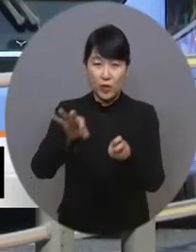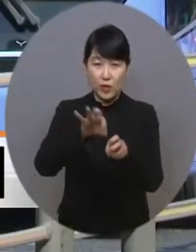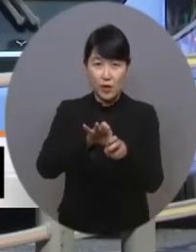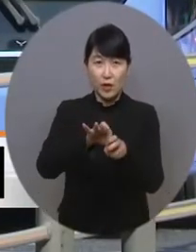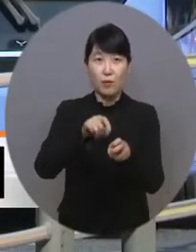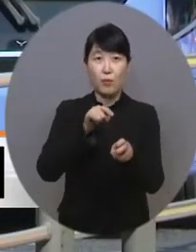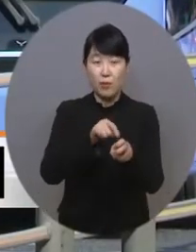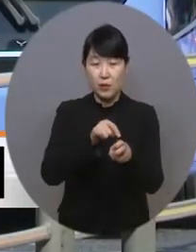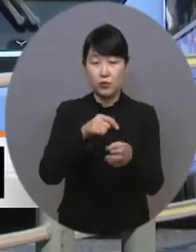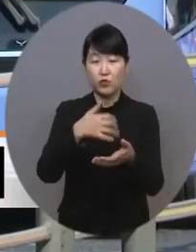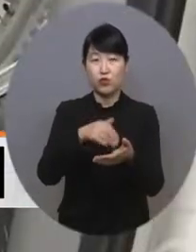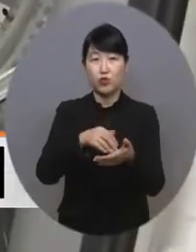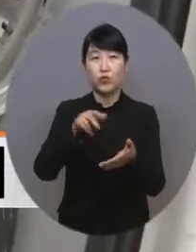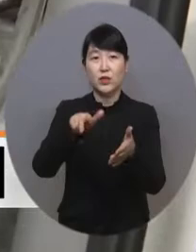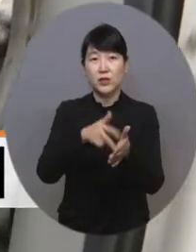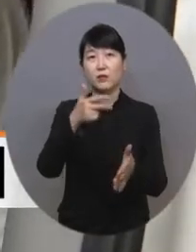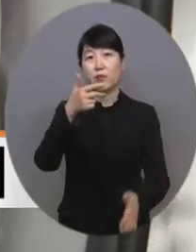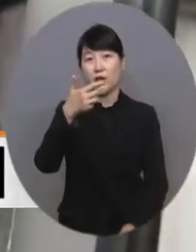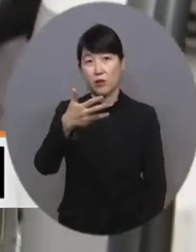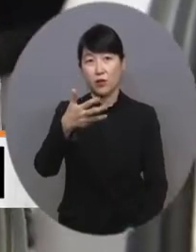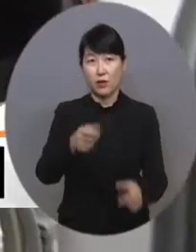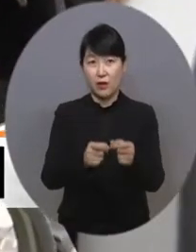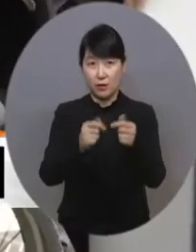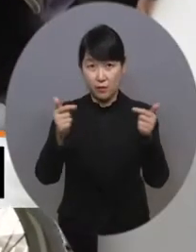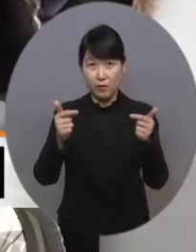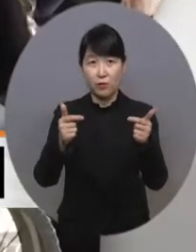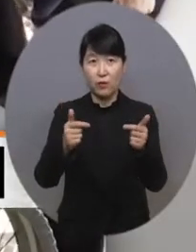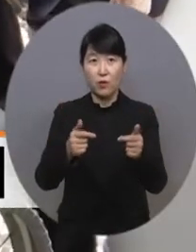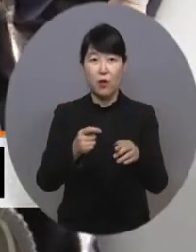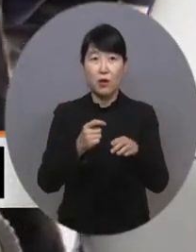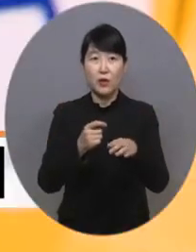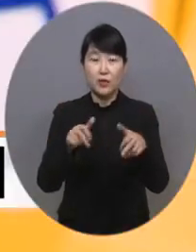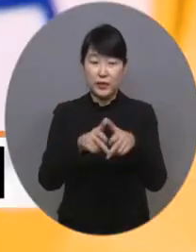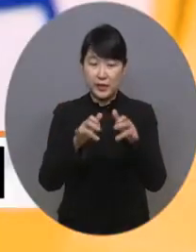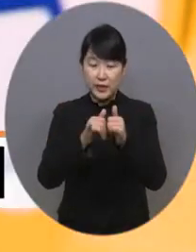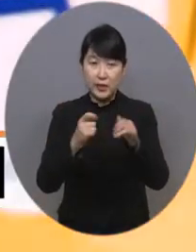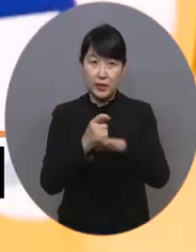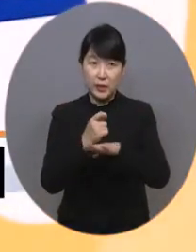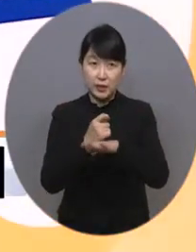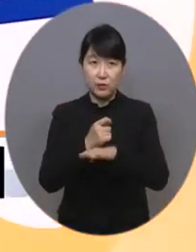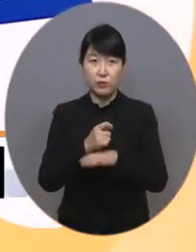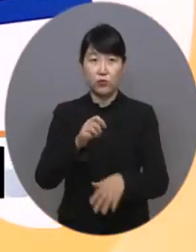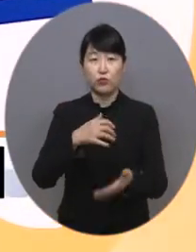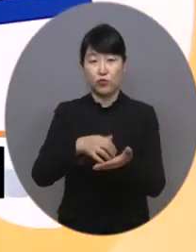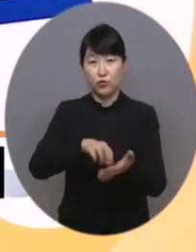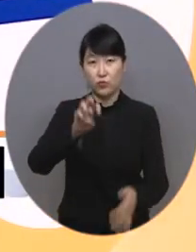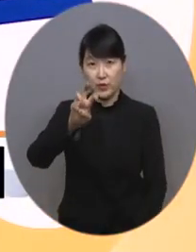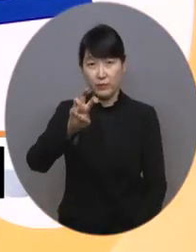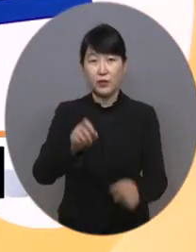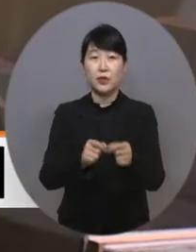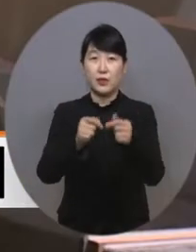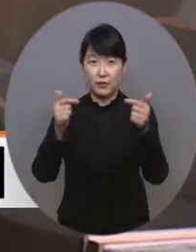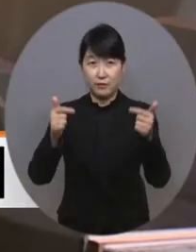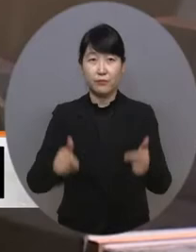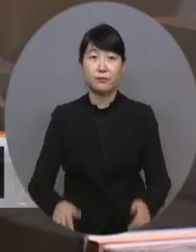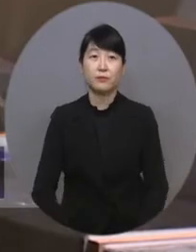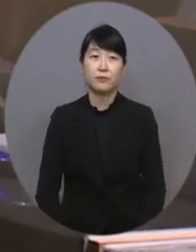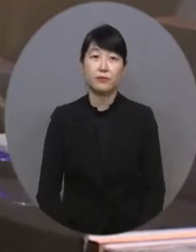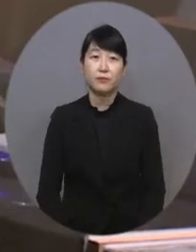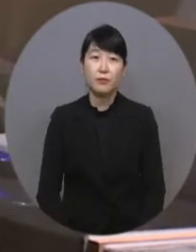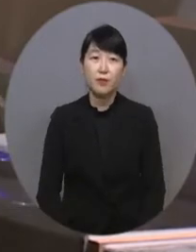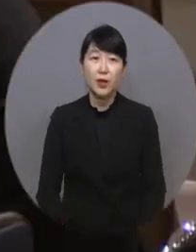708대를 신규 도입하고 장애인 콜택시도 30대 증차하는 등 이동편이 증진에 박차를 가합니다